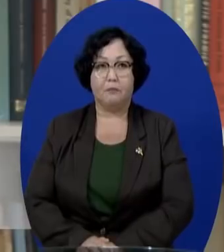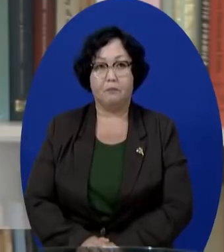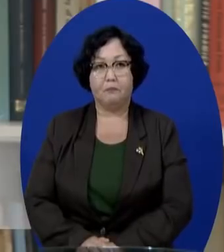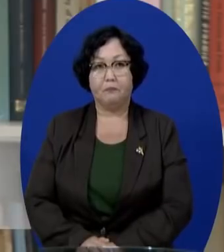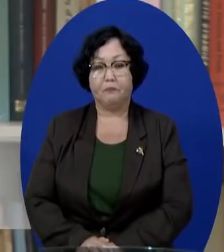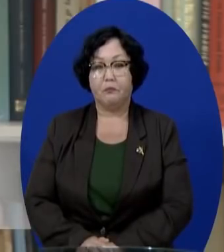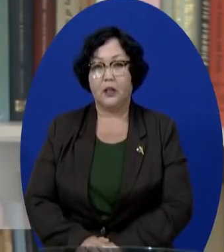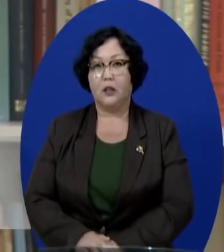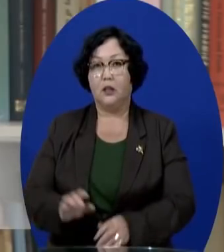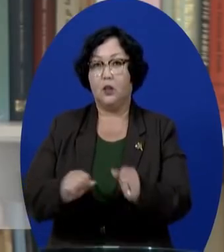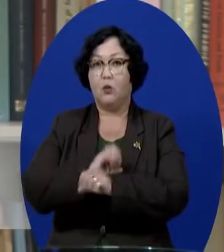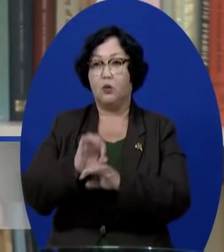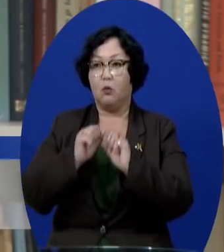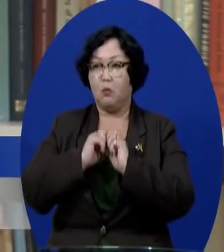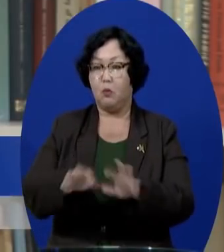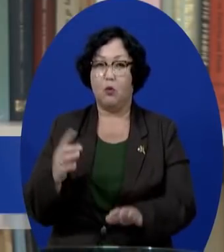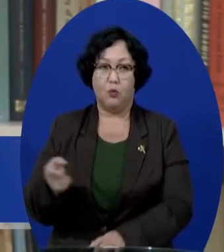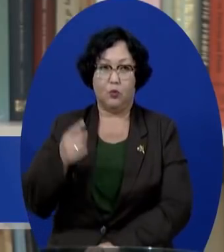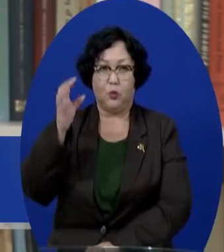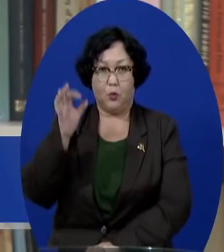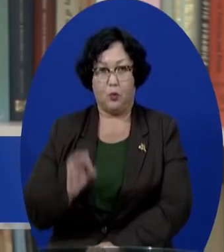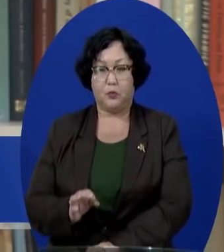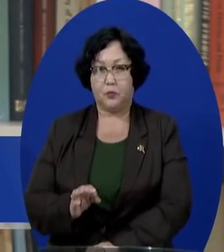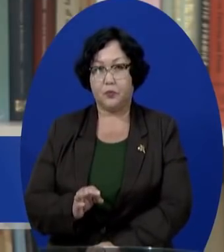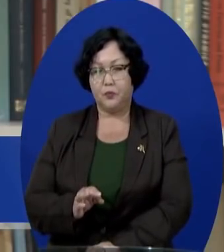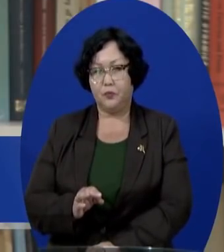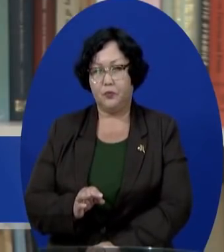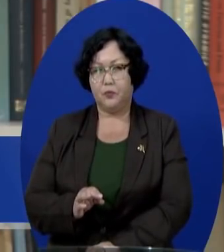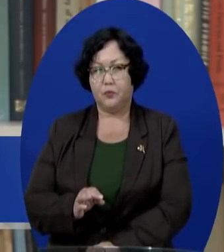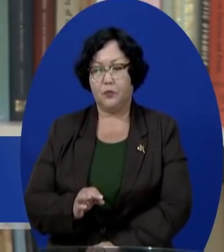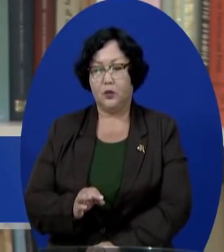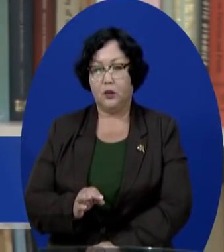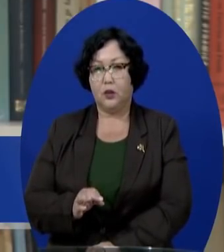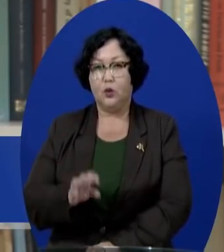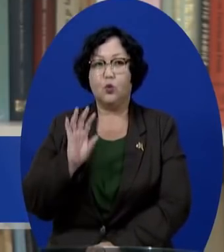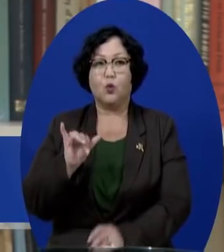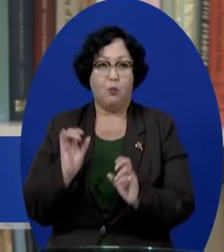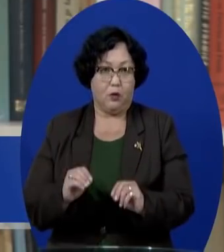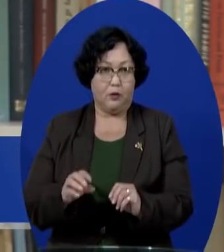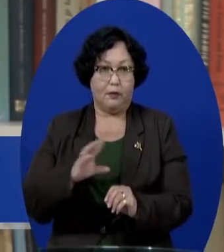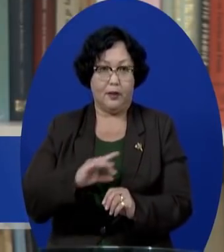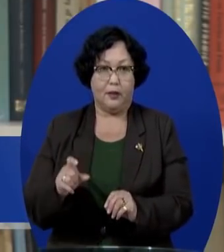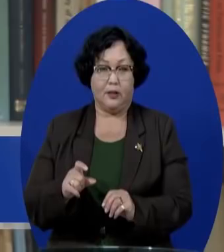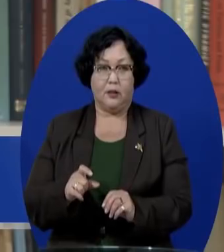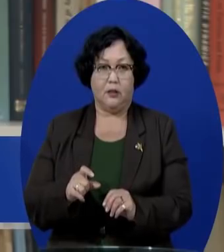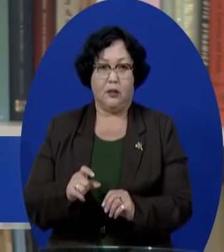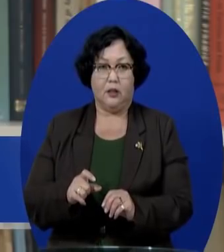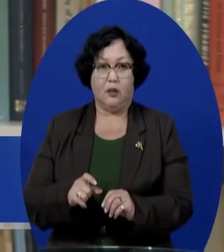За ингээд тархах хурд өндөр байна гэдэг бол ямар нөхцөл байдал үүсэх вэ гэхээр нилээд